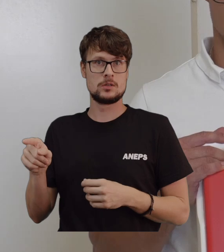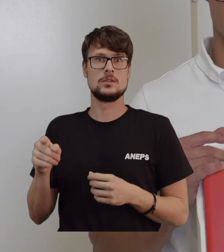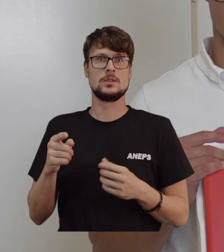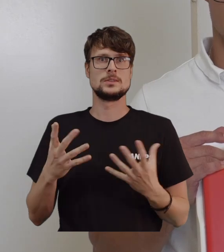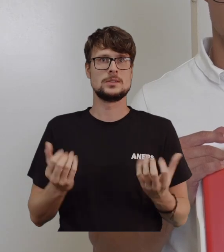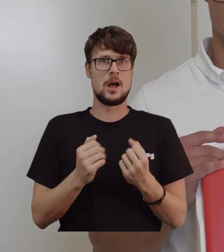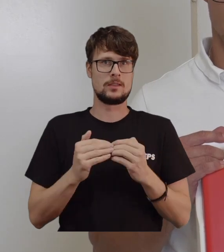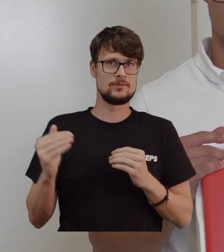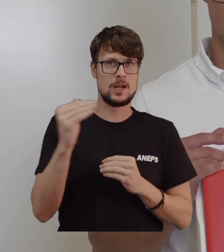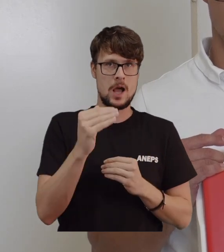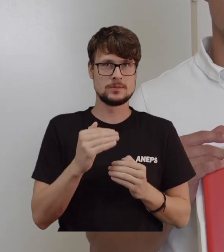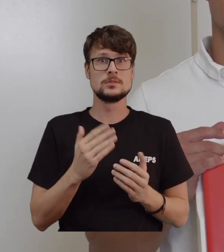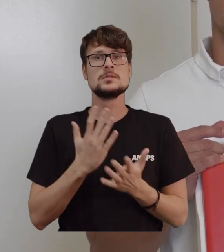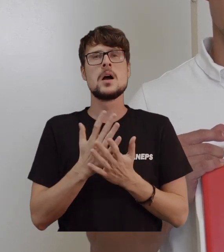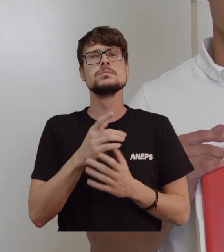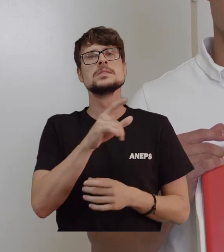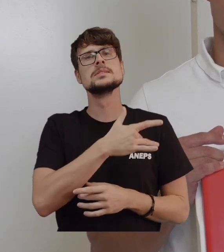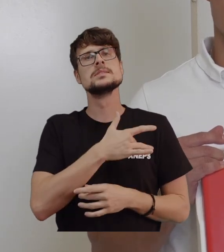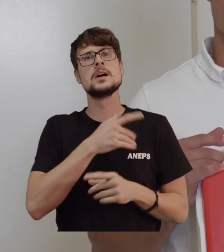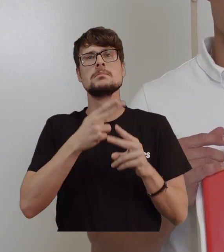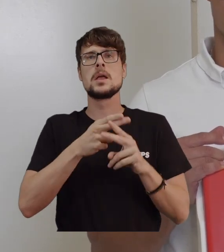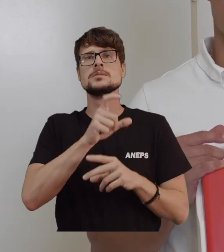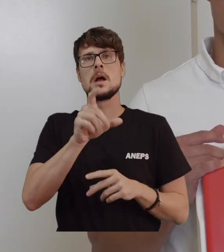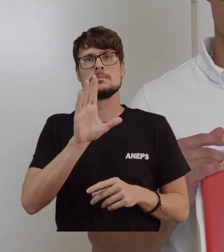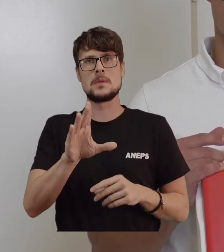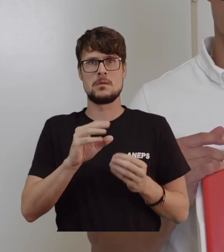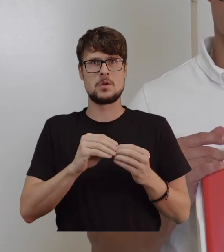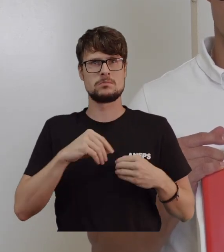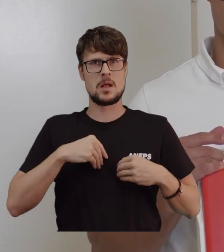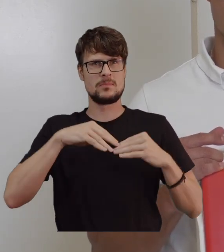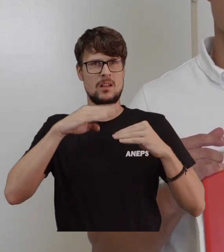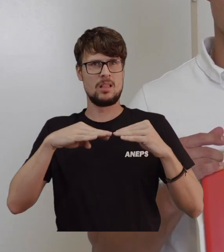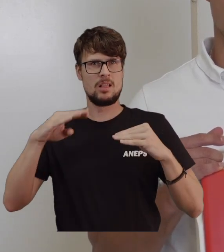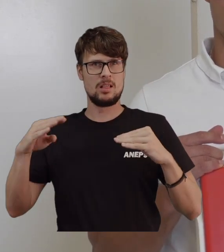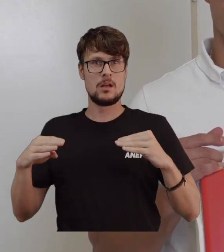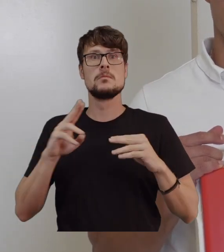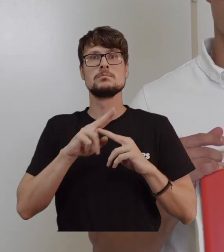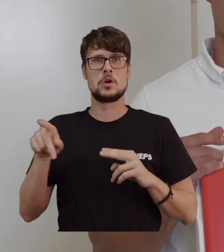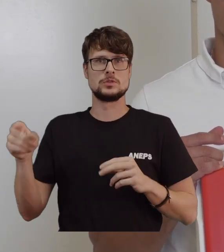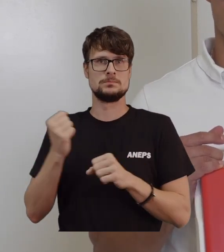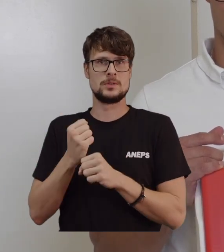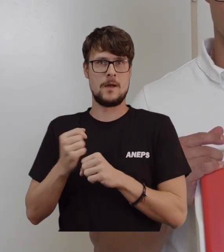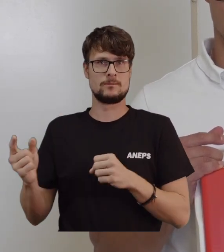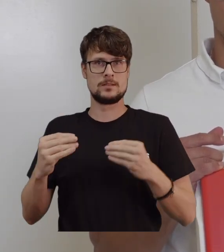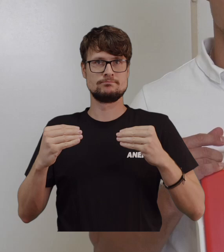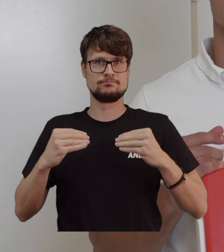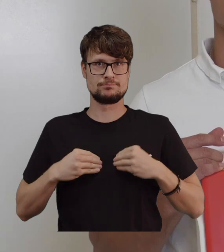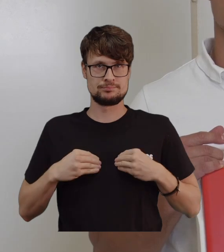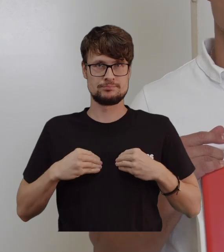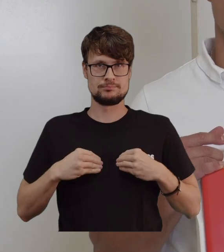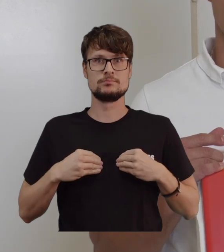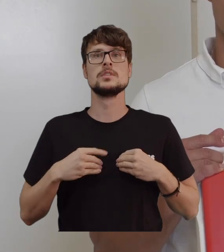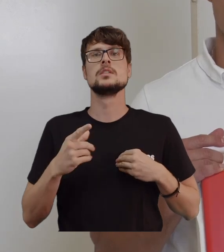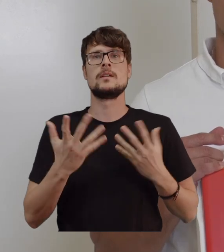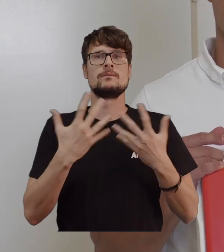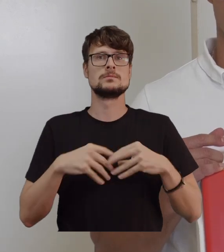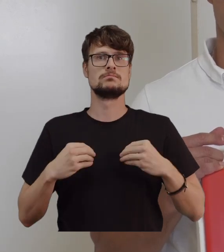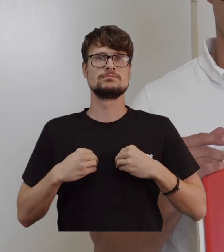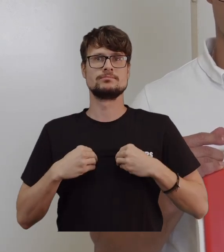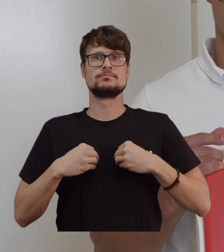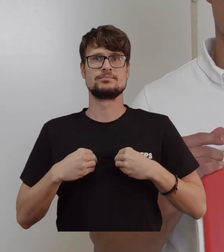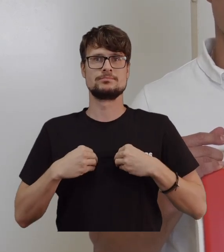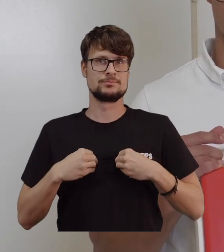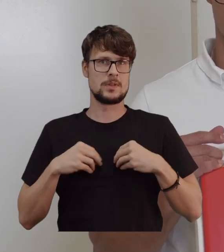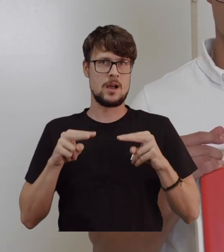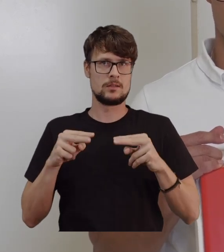70%. Ak srdce pacienta fibriluje, najlepšie, čo pre neho môžeme spraviť, je dať mu defibrilačný